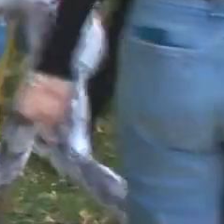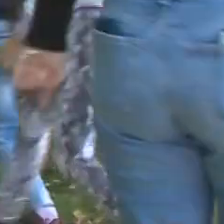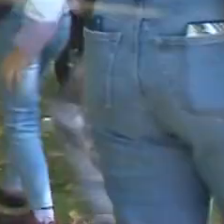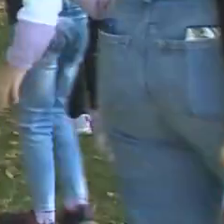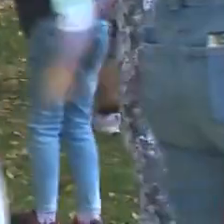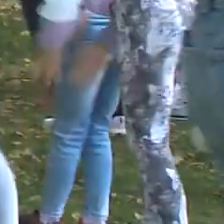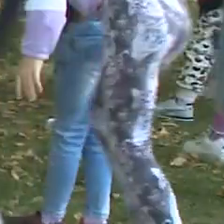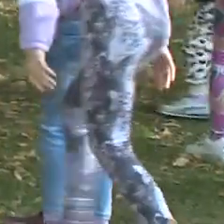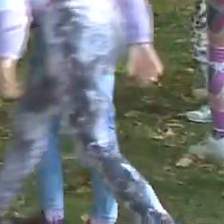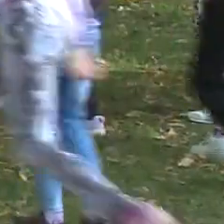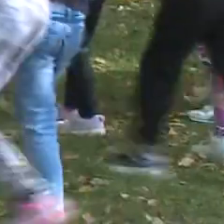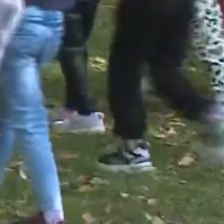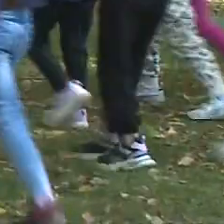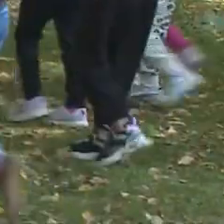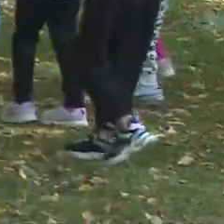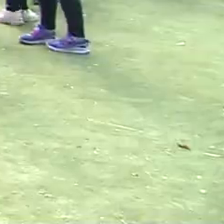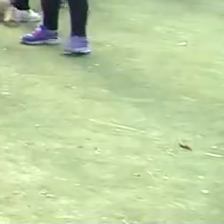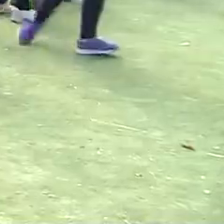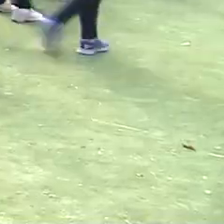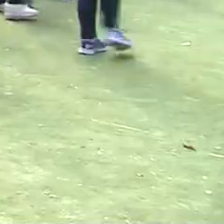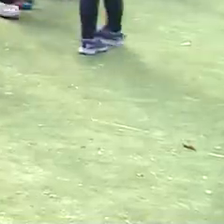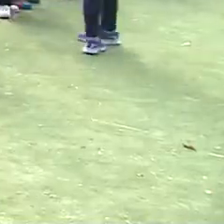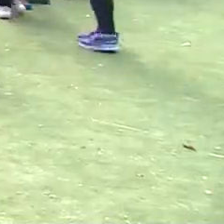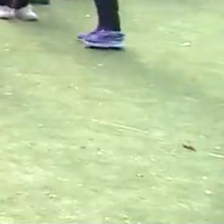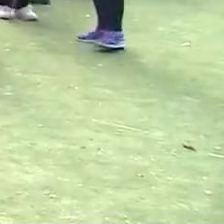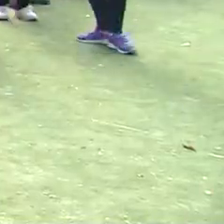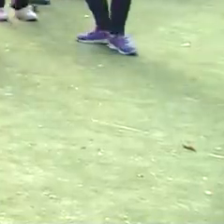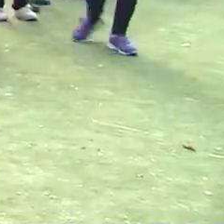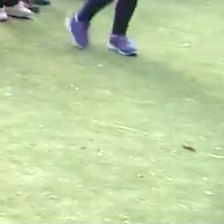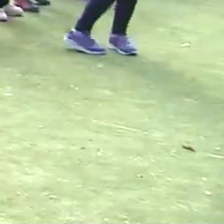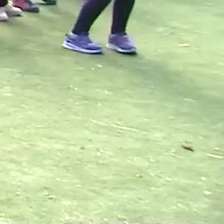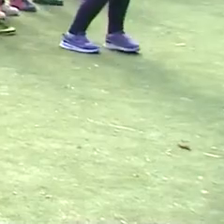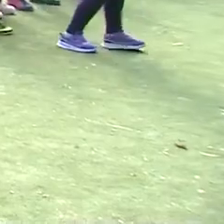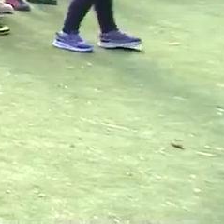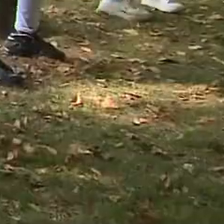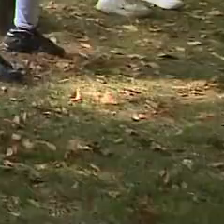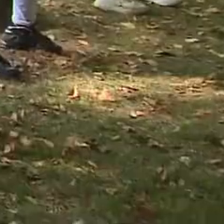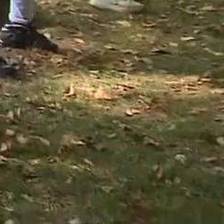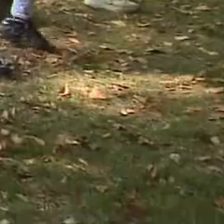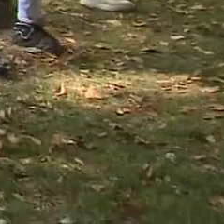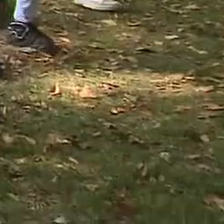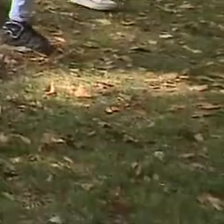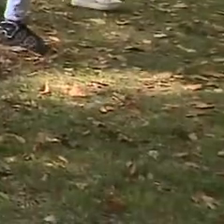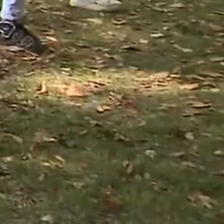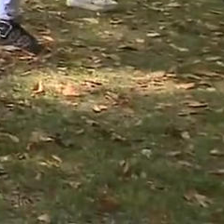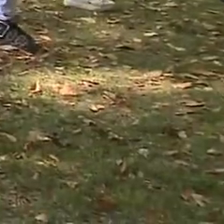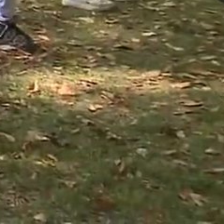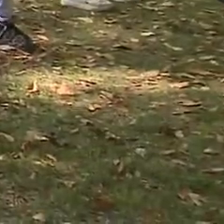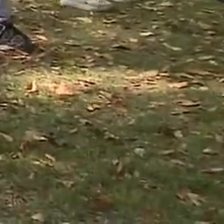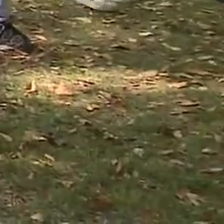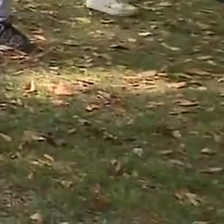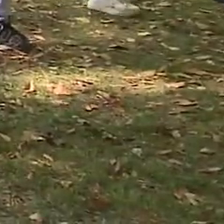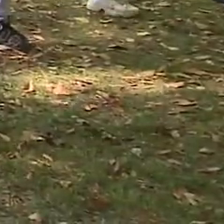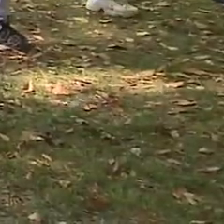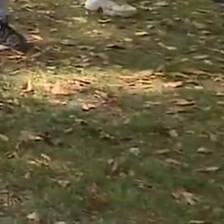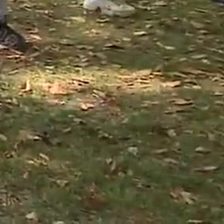Parcul Alexandru Ioan Cuza din capitală a devenit scena unei mari petreceri. Sărbătorite au fost educația și mișcarea, iar ingredientele principale, distracția